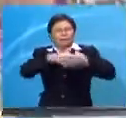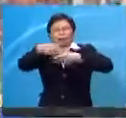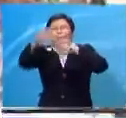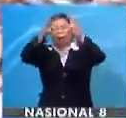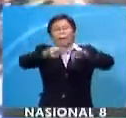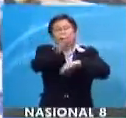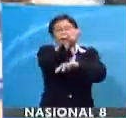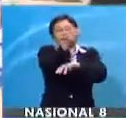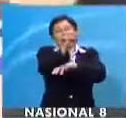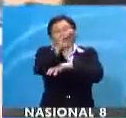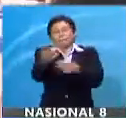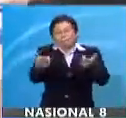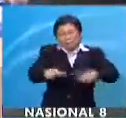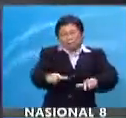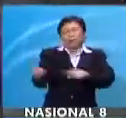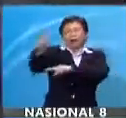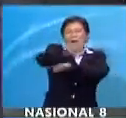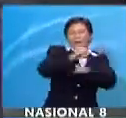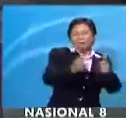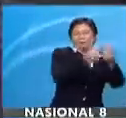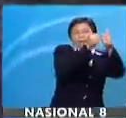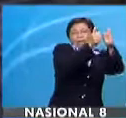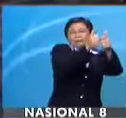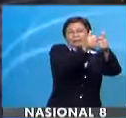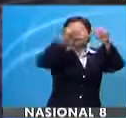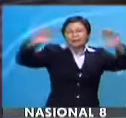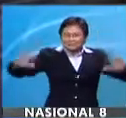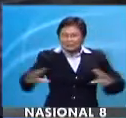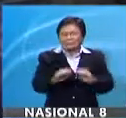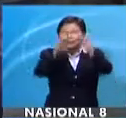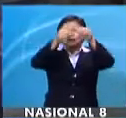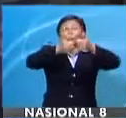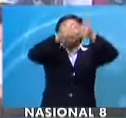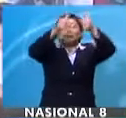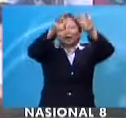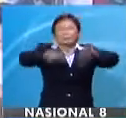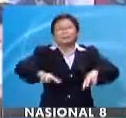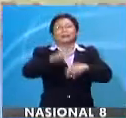ASEAN AMM yang berlangsung pada hari pertama Sidang Kemuncak ASEAN ke-26 ini.